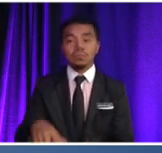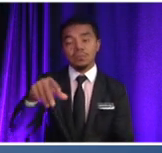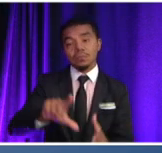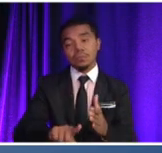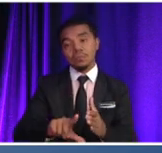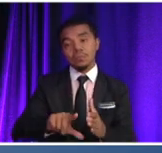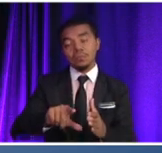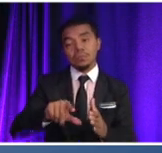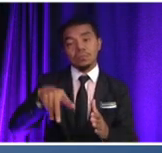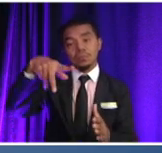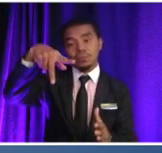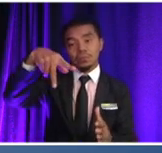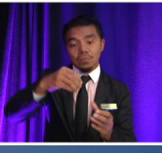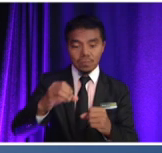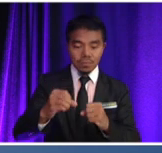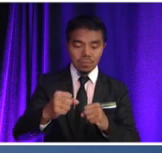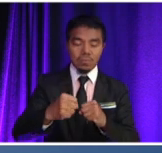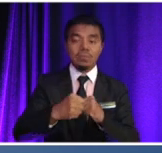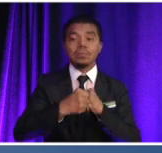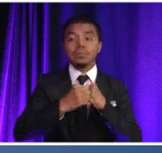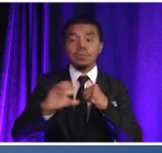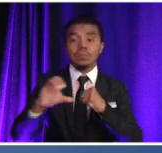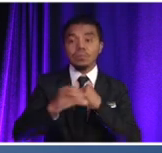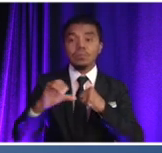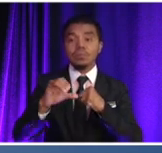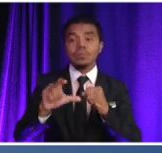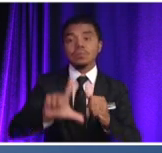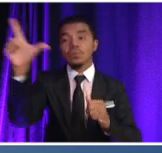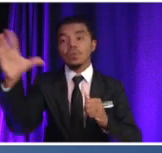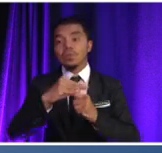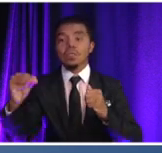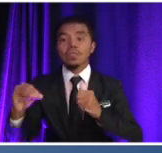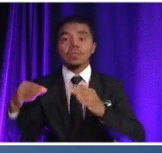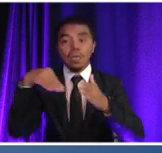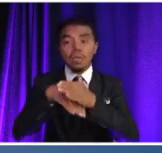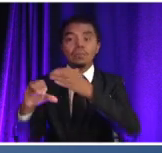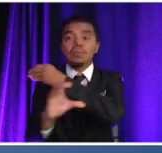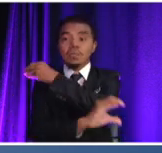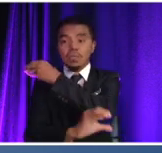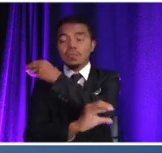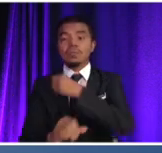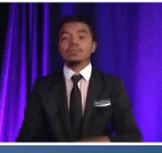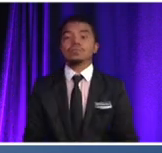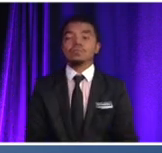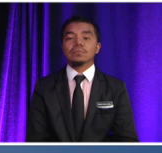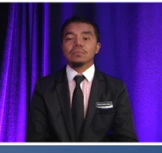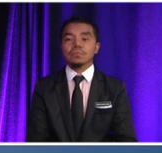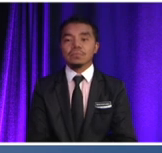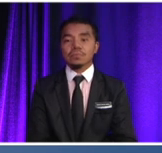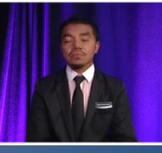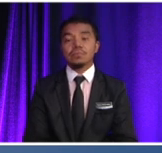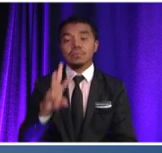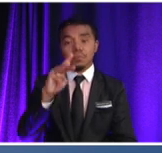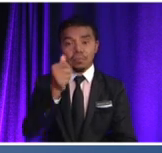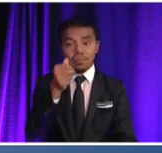dan ekspor bantuan keuangan pula ini adalah salah satu agency ya masih marah